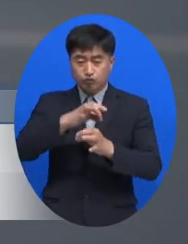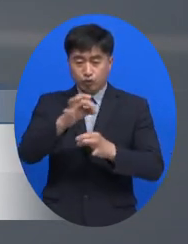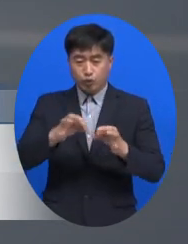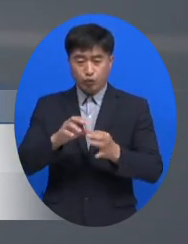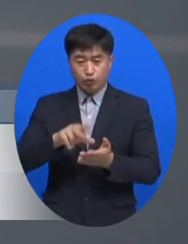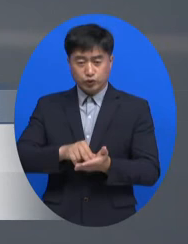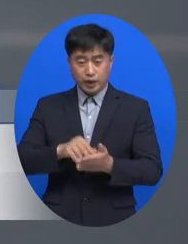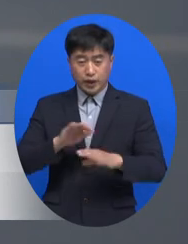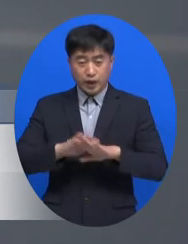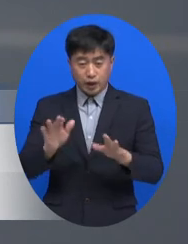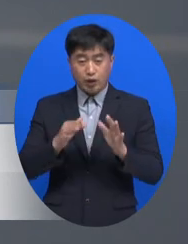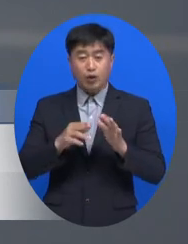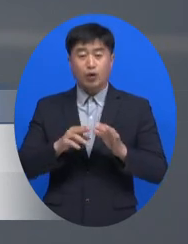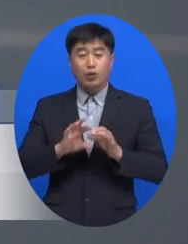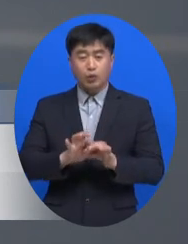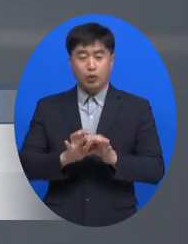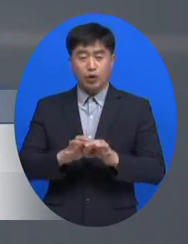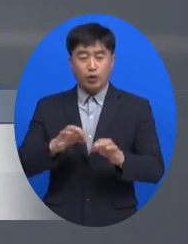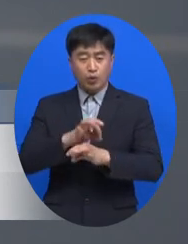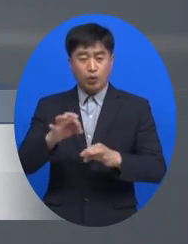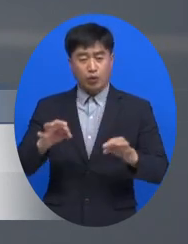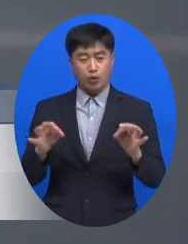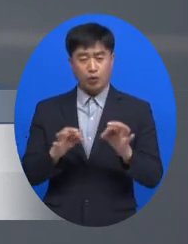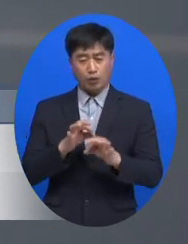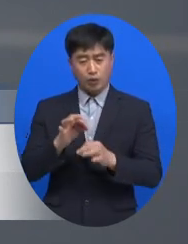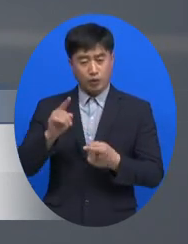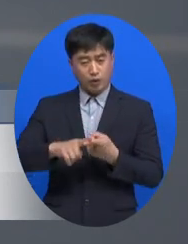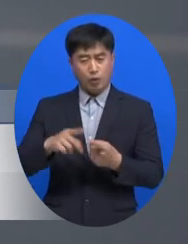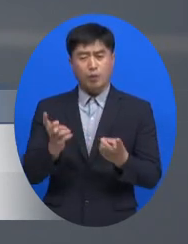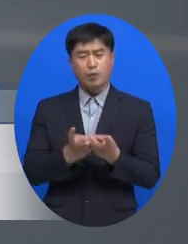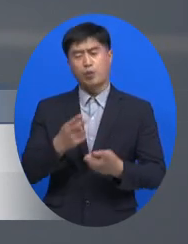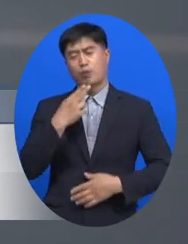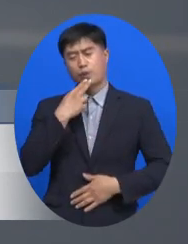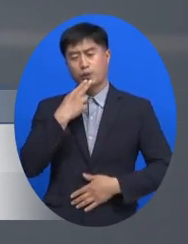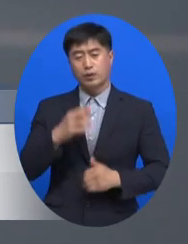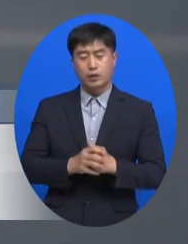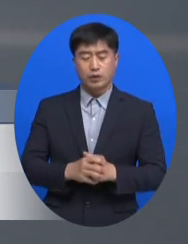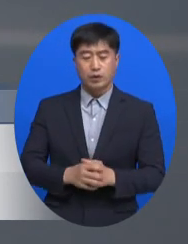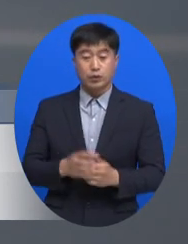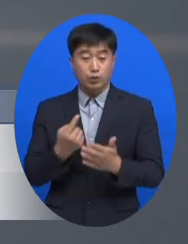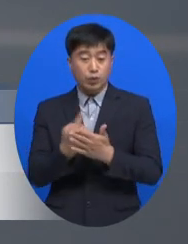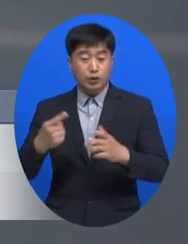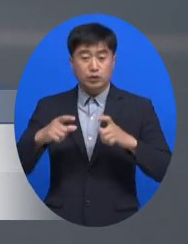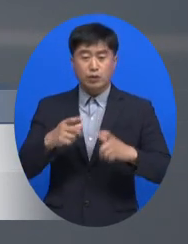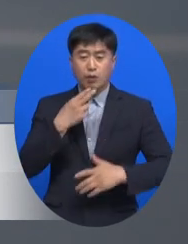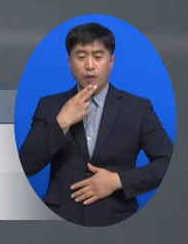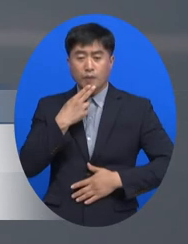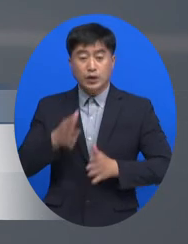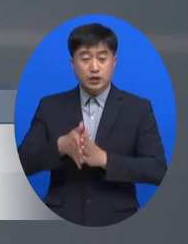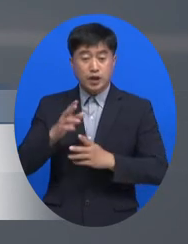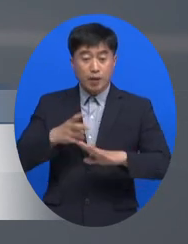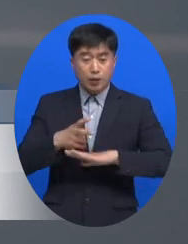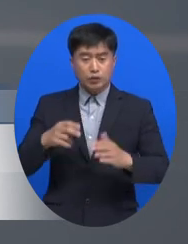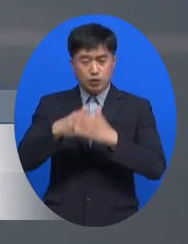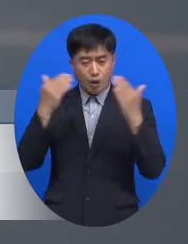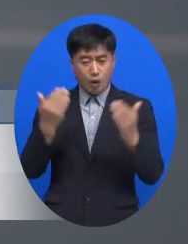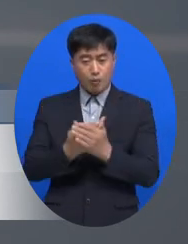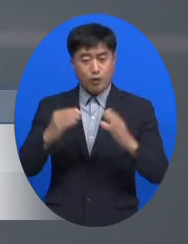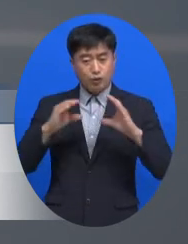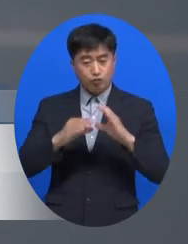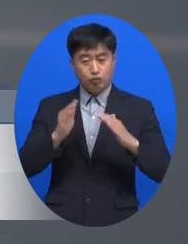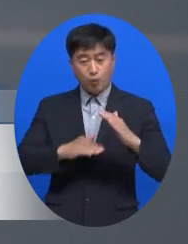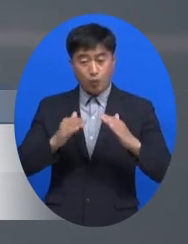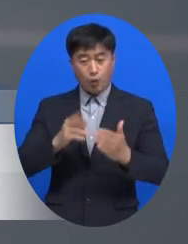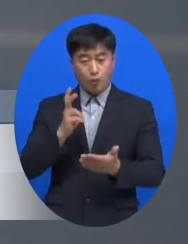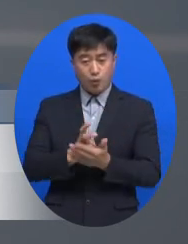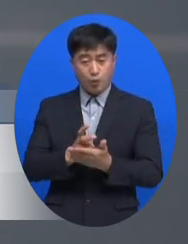문제 해결을 통한 경영 합리화 방안이 없다는 점이 있습니다. 소외된 지역 없는 시내버스 전면